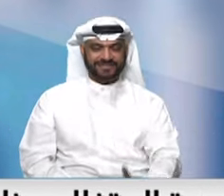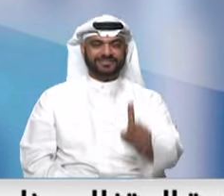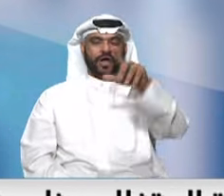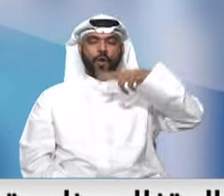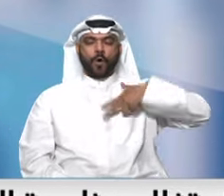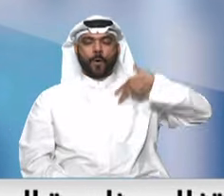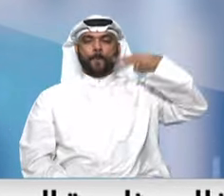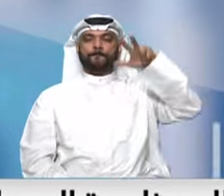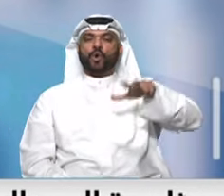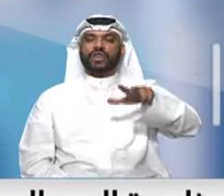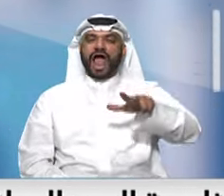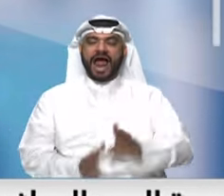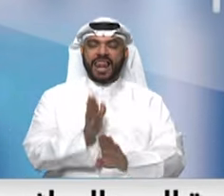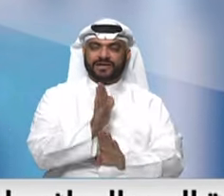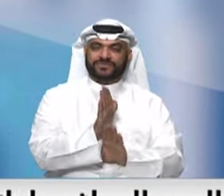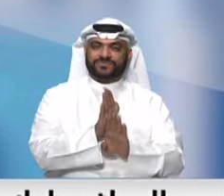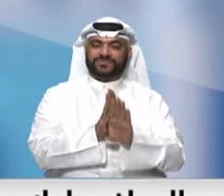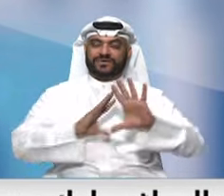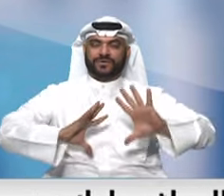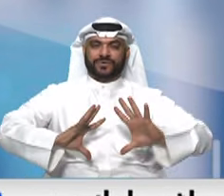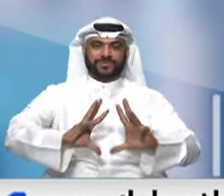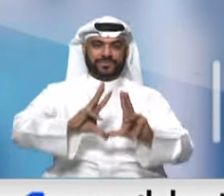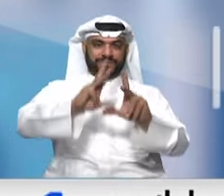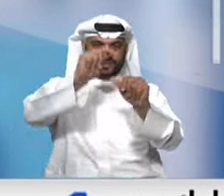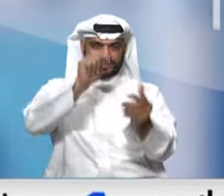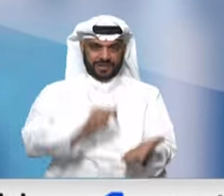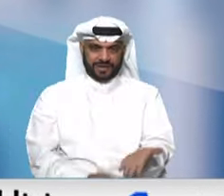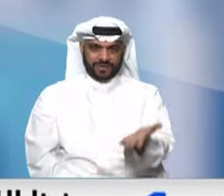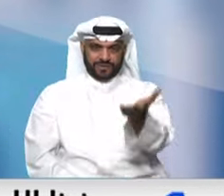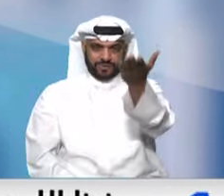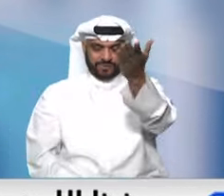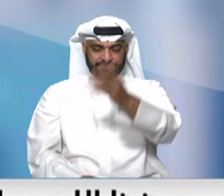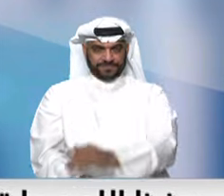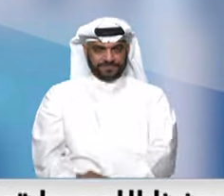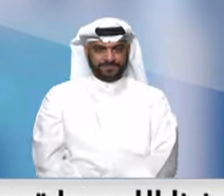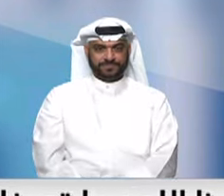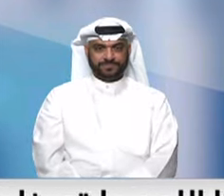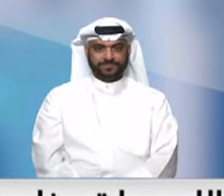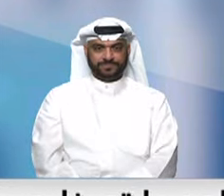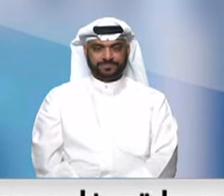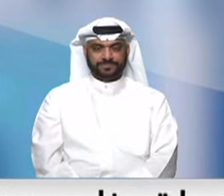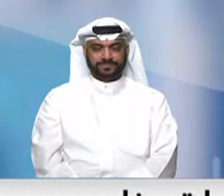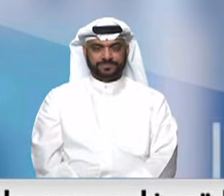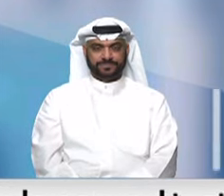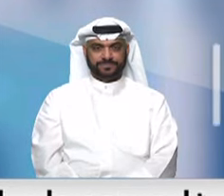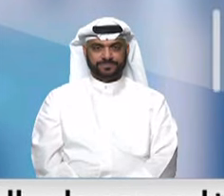وجمهوريه البرتغال وشعبها الصديق كل التقدم والازدهار